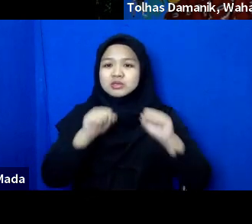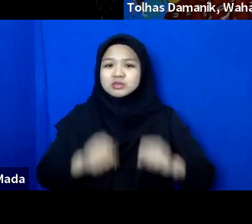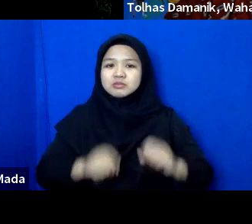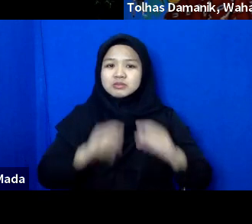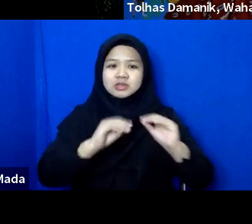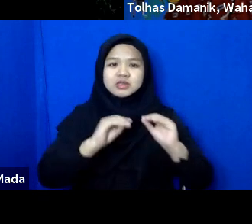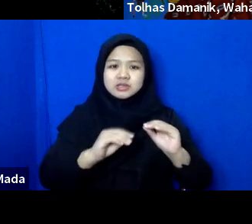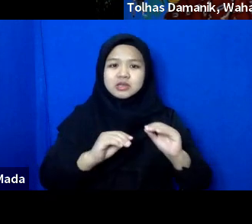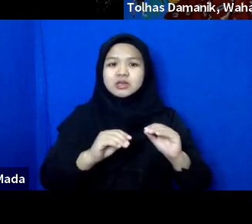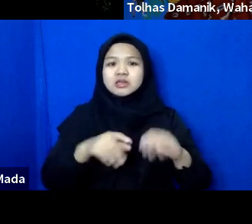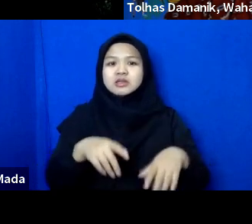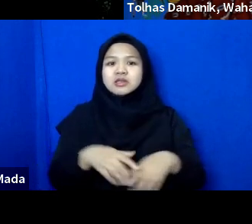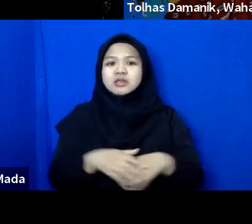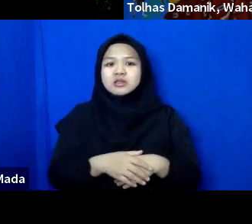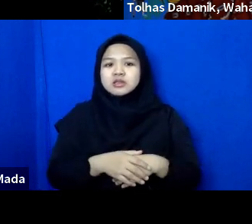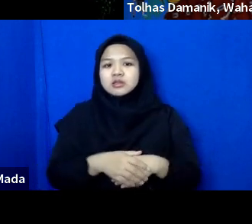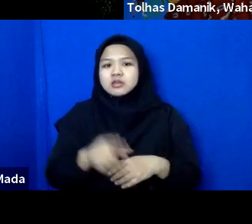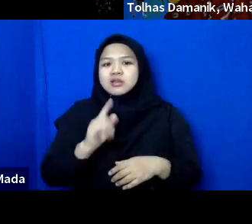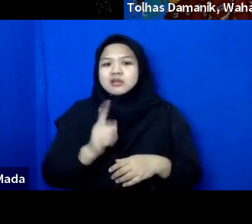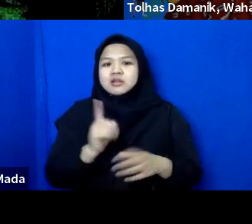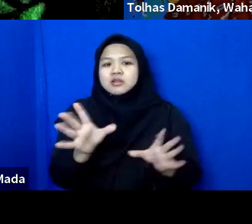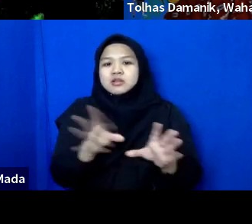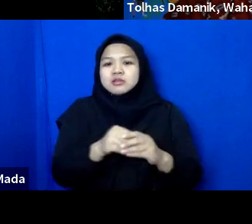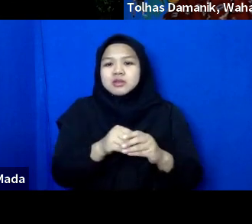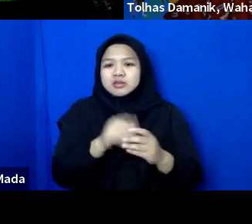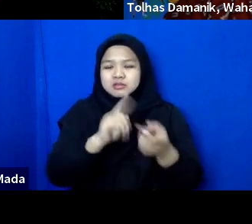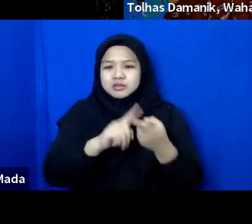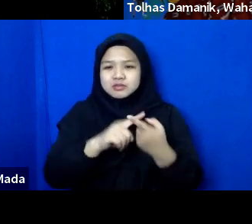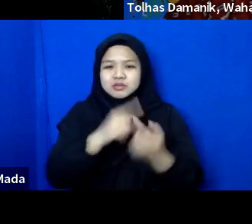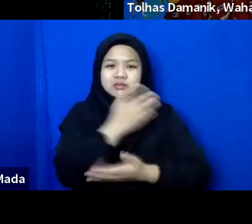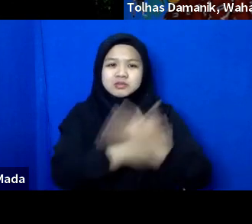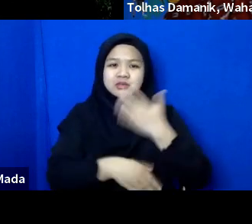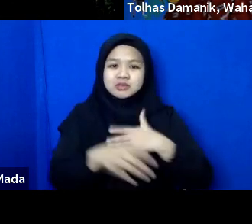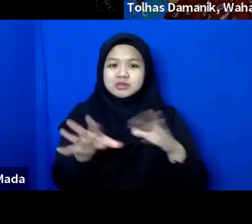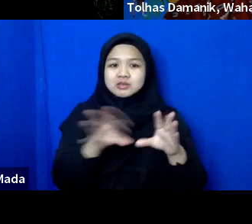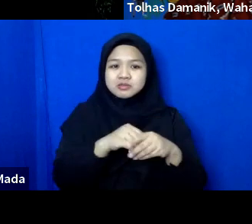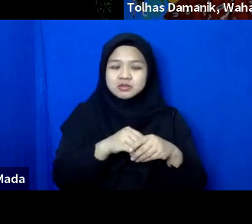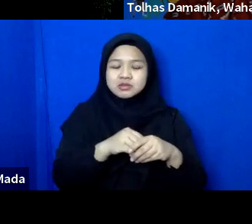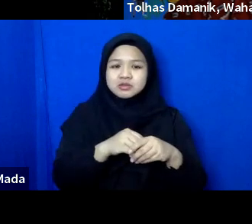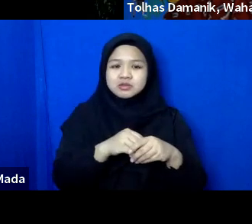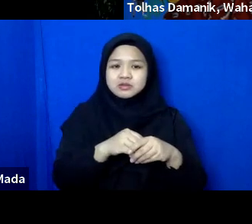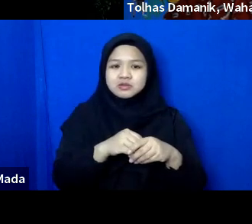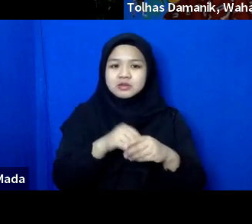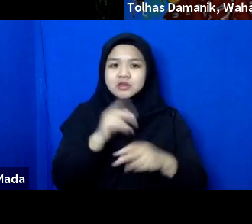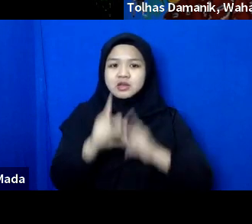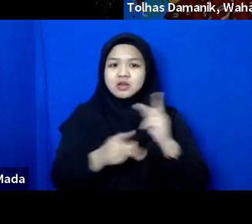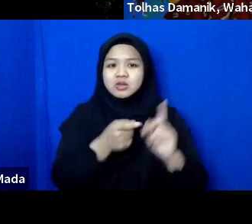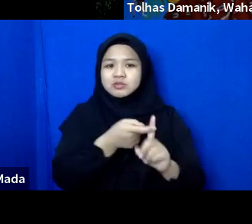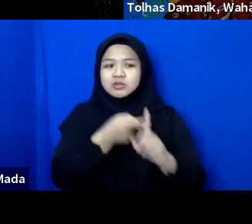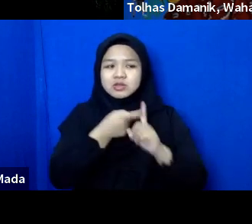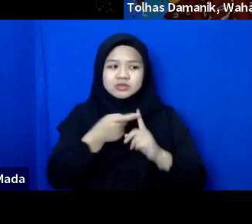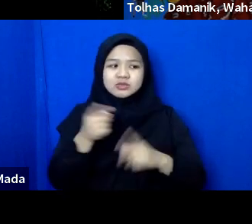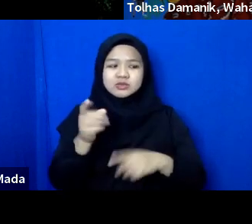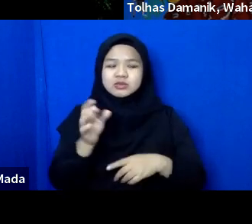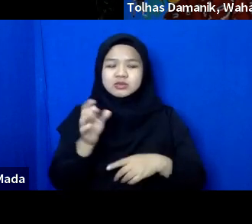Oke terdaftar ada keterlibatan teman-teman disabilitas kalau eksploitasi tidak